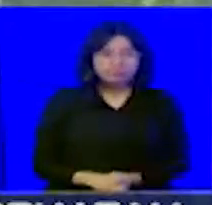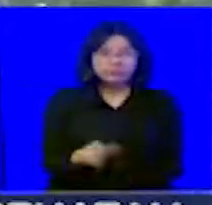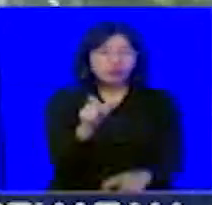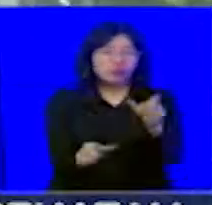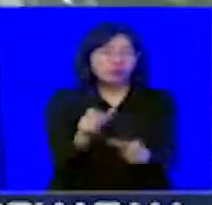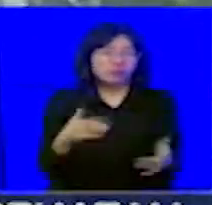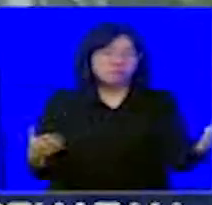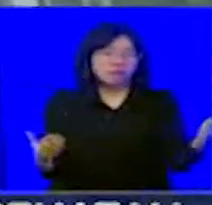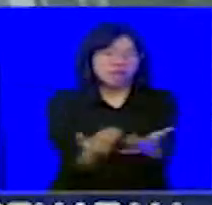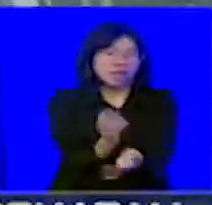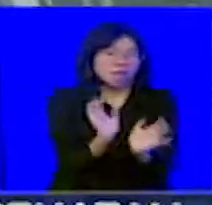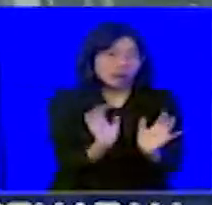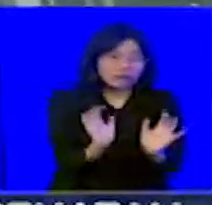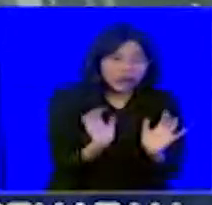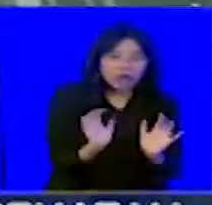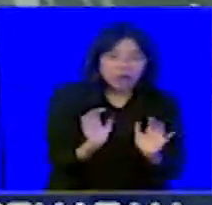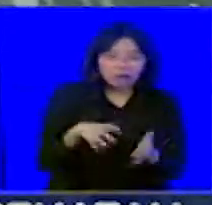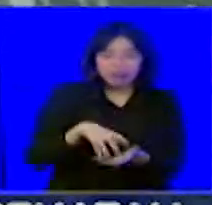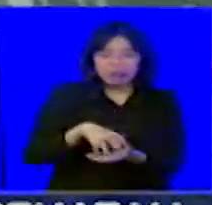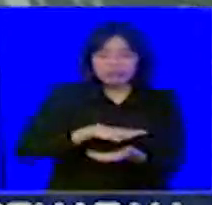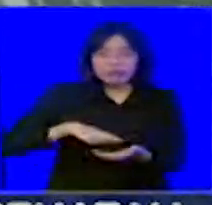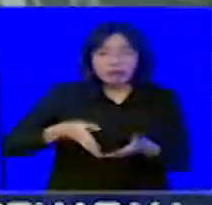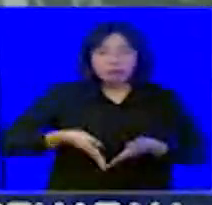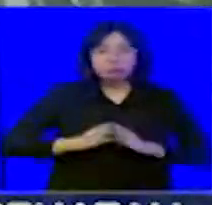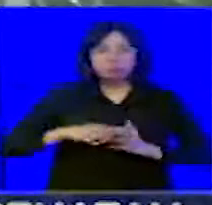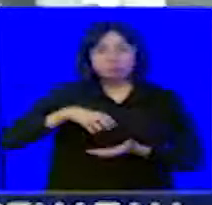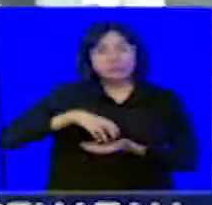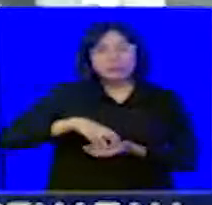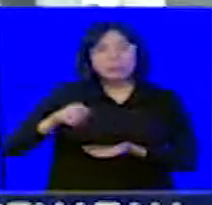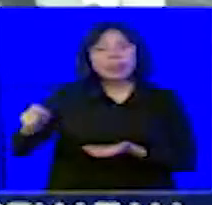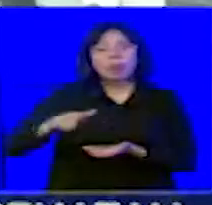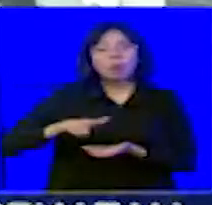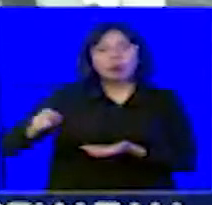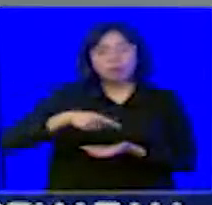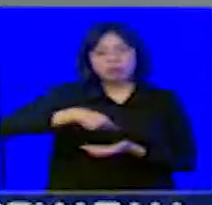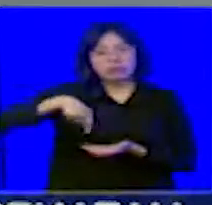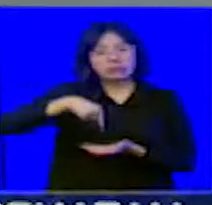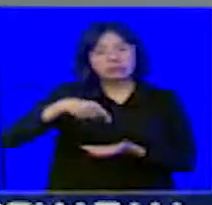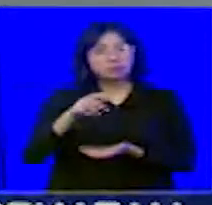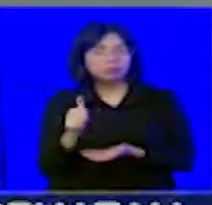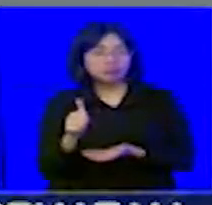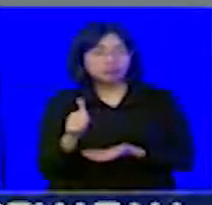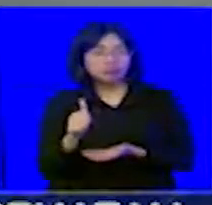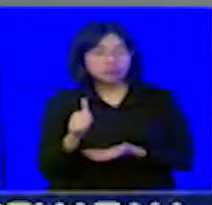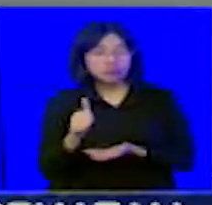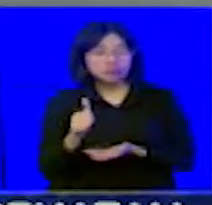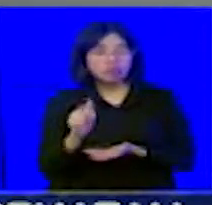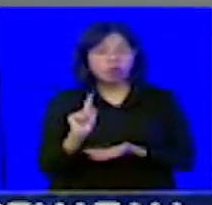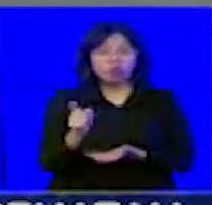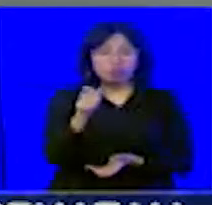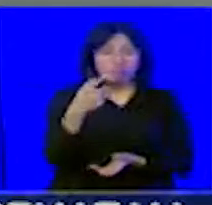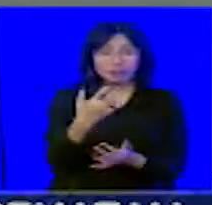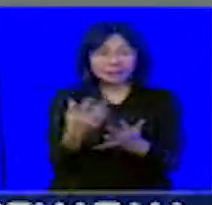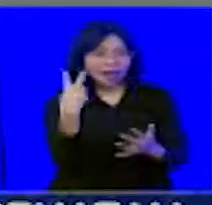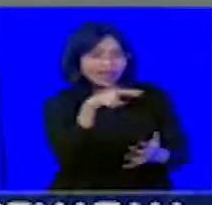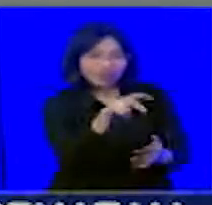kesehatan, Polri membuka call center bagi laporan masyarakat untuk melaporkan adanya pelanggar protokol kesehatan di